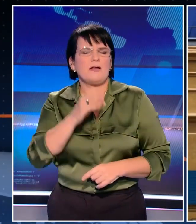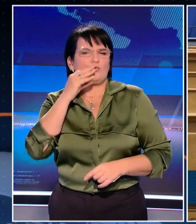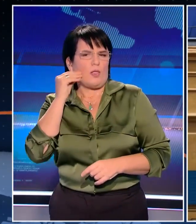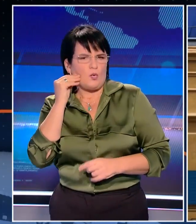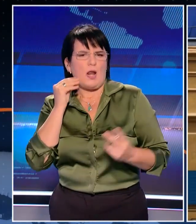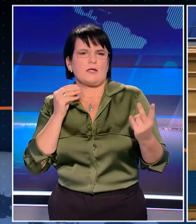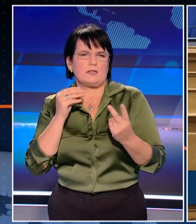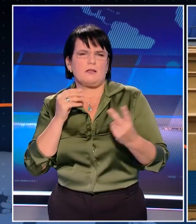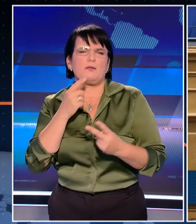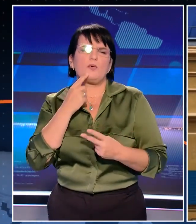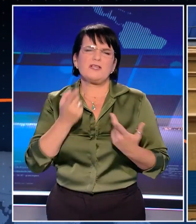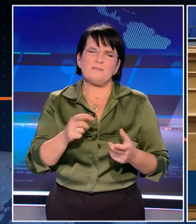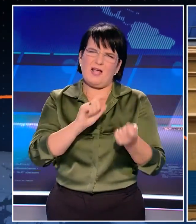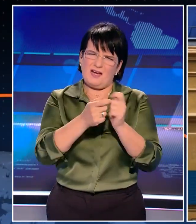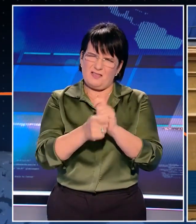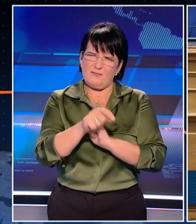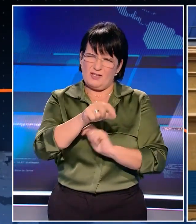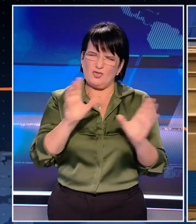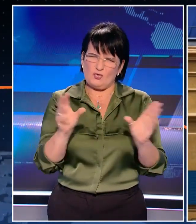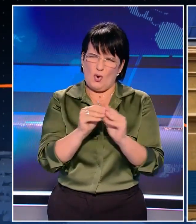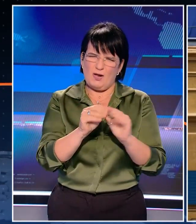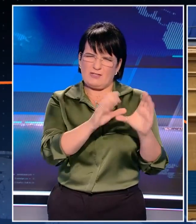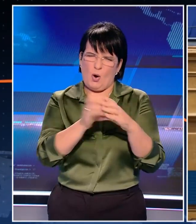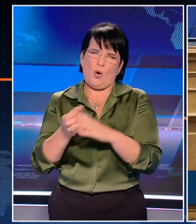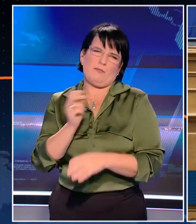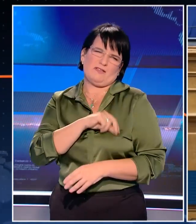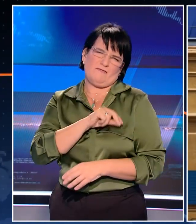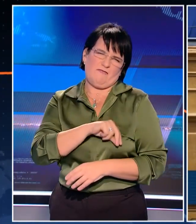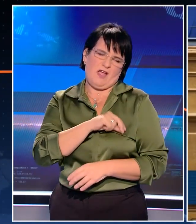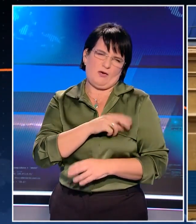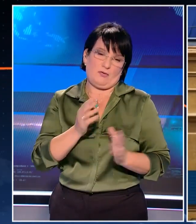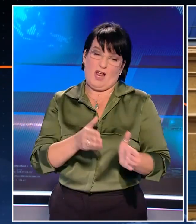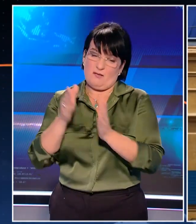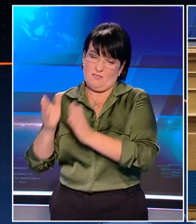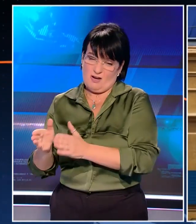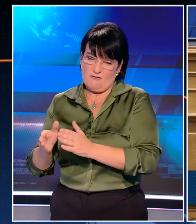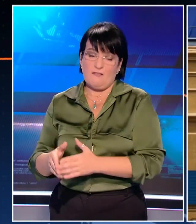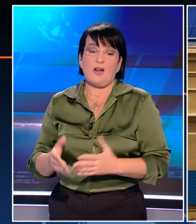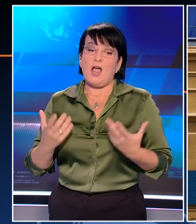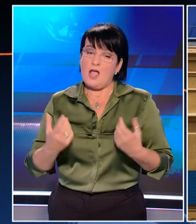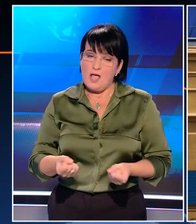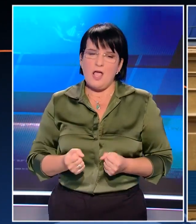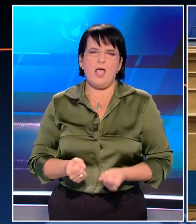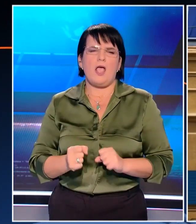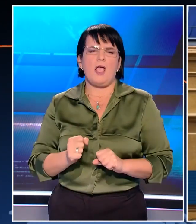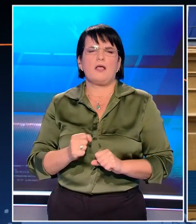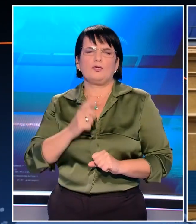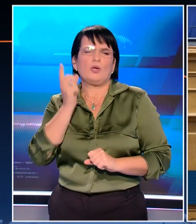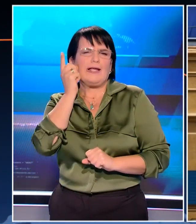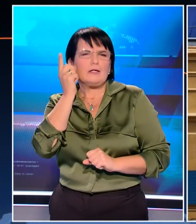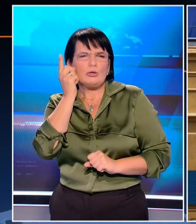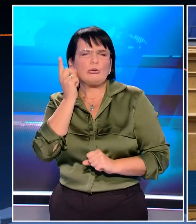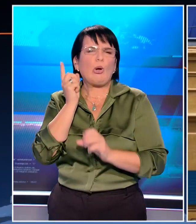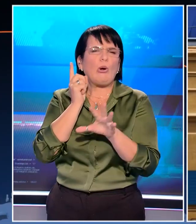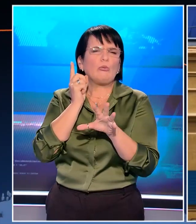Ανδρουλάκης μιλούν για ρυθμίσεις που κινούνται με βάση τα κομματικά συμφέροντα, ενώ επίθεση εξαπέλυσαν για τις υποκλοπές, τη